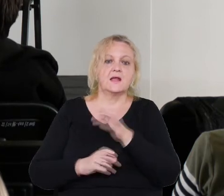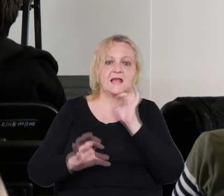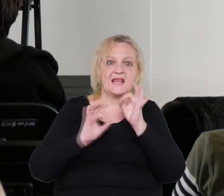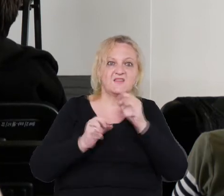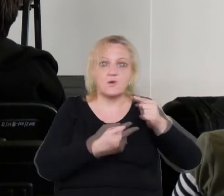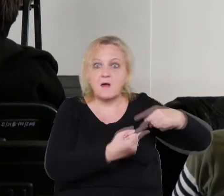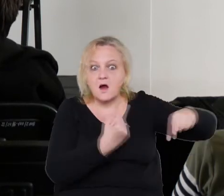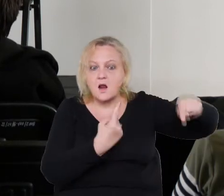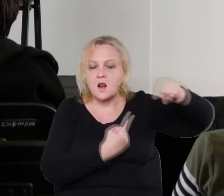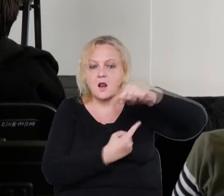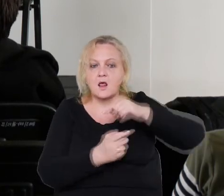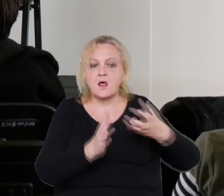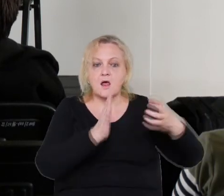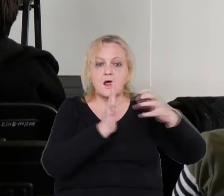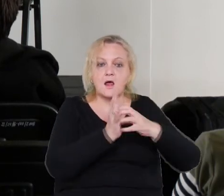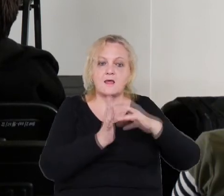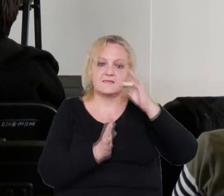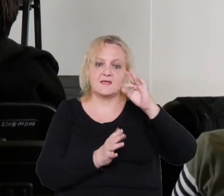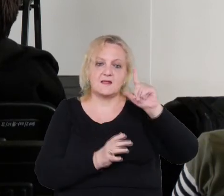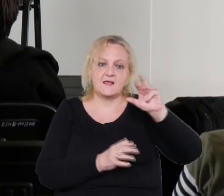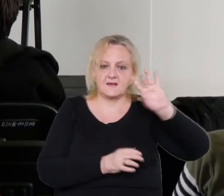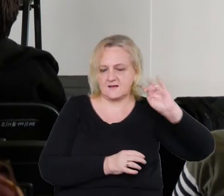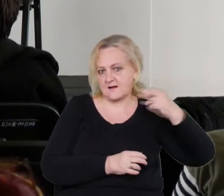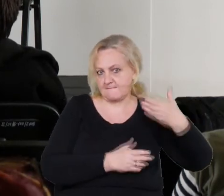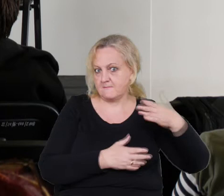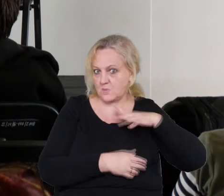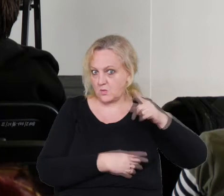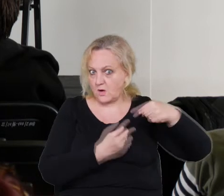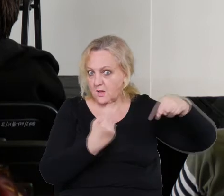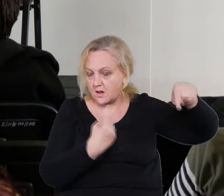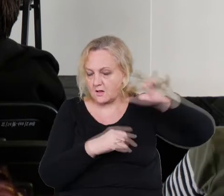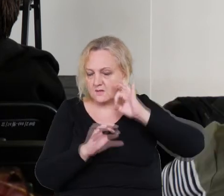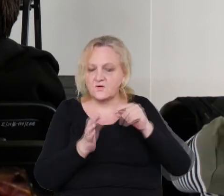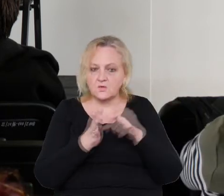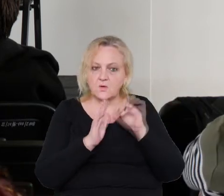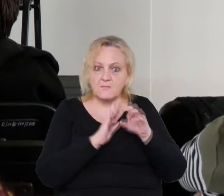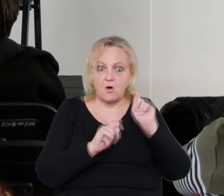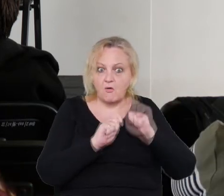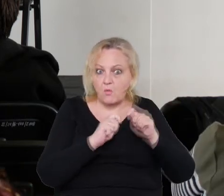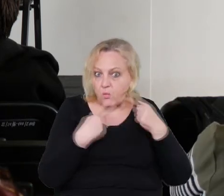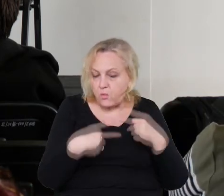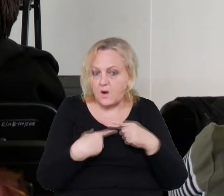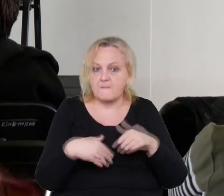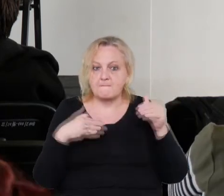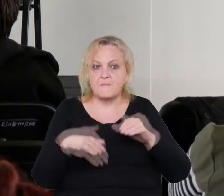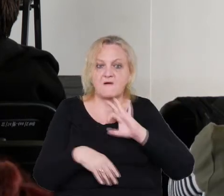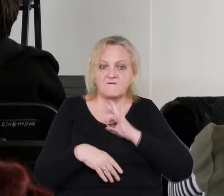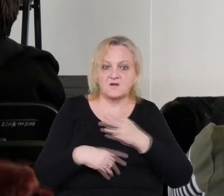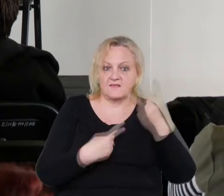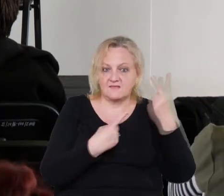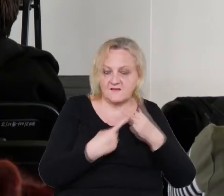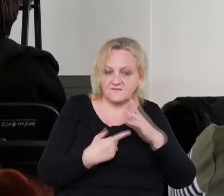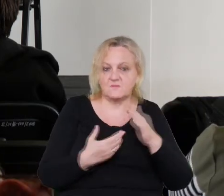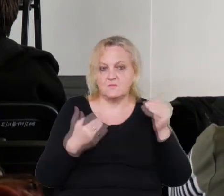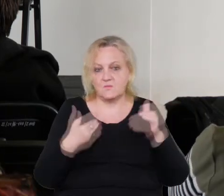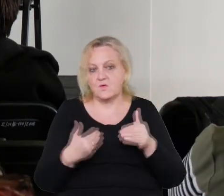bardzo mocno uparty aplikację telegram i to też pokazało że to jest medium to nie jest kontrolowane że można mieć swoje telewizję można